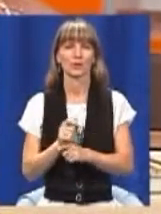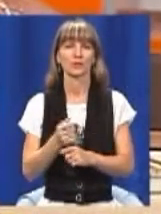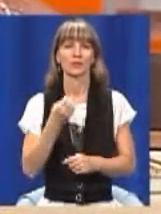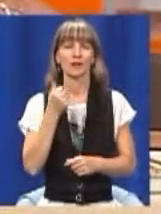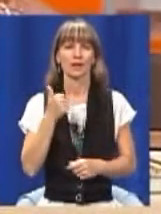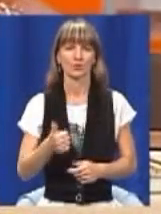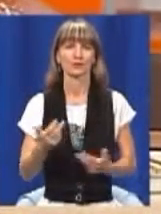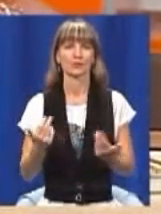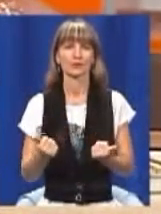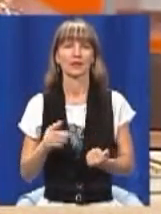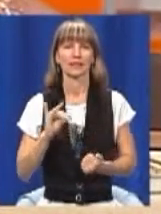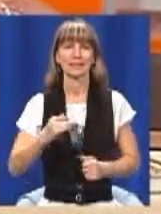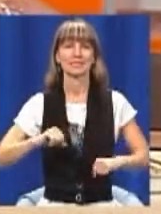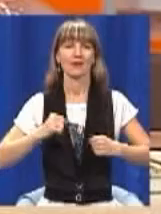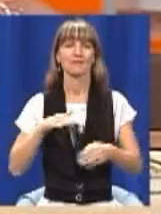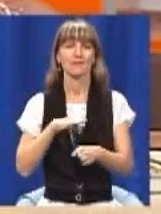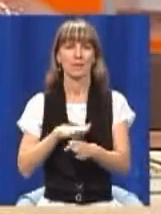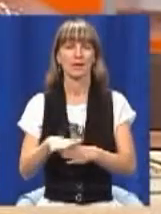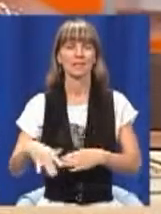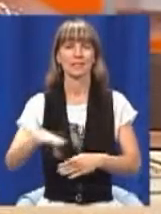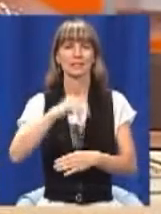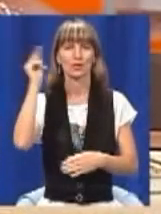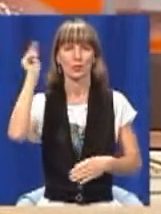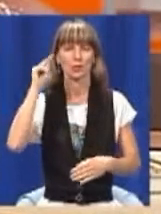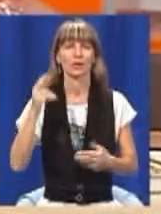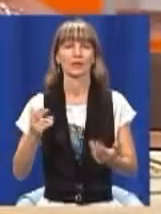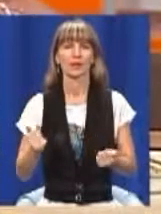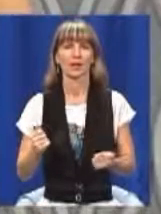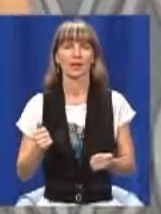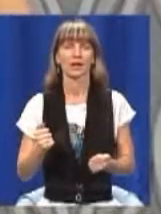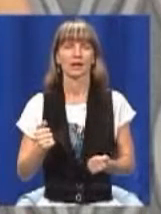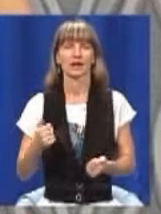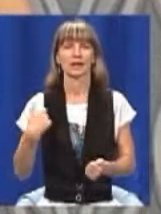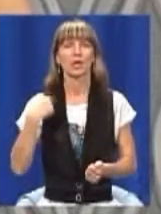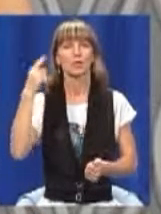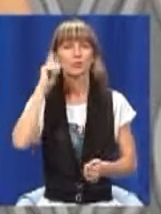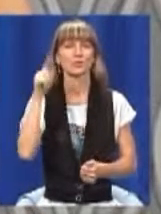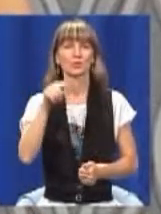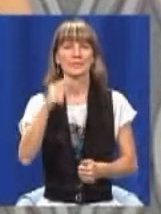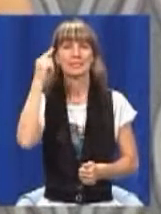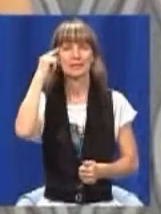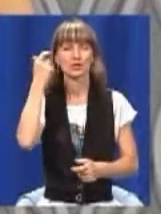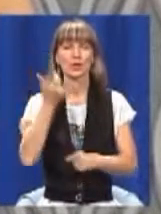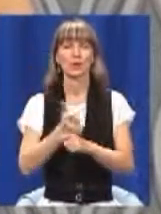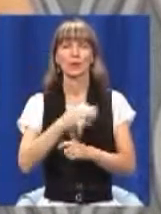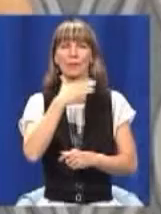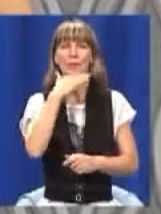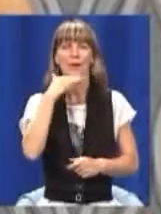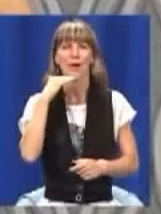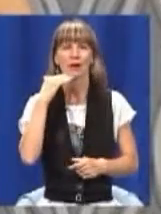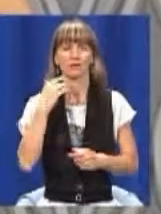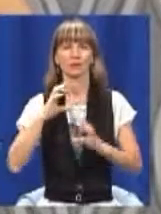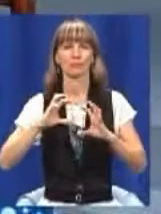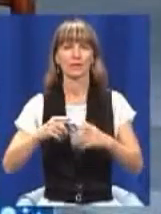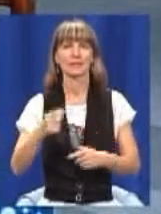добре. І старанно виконуєш всі уроки? Навіть так, тоді я думаю, що ти знаєш дуже багато чого на світі.